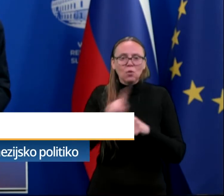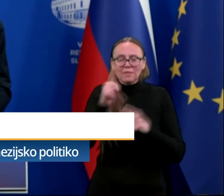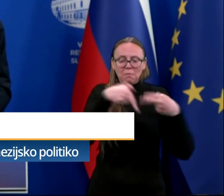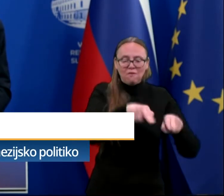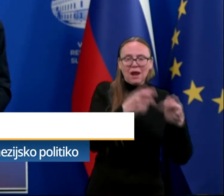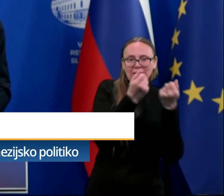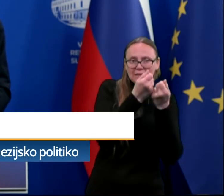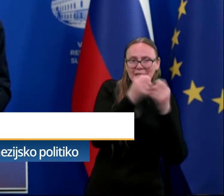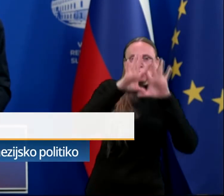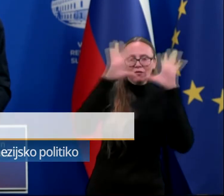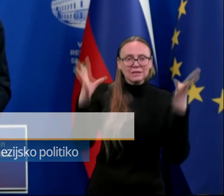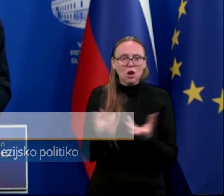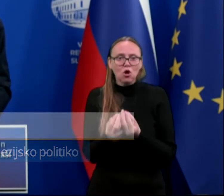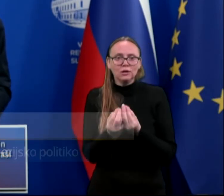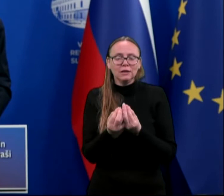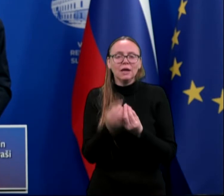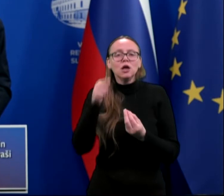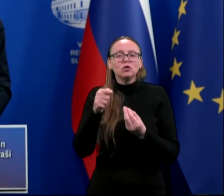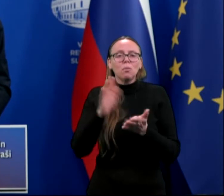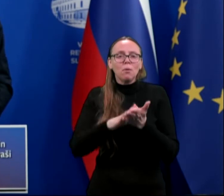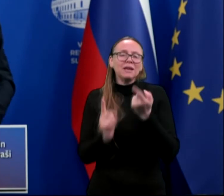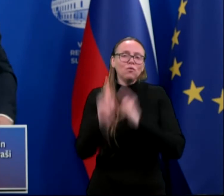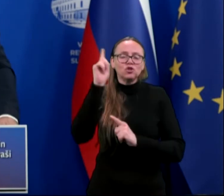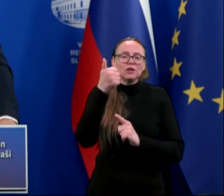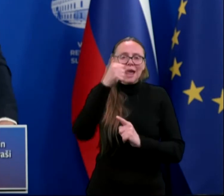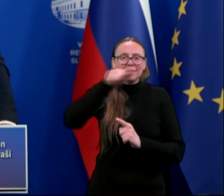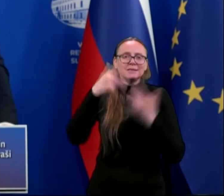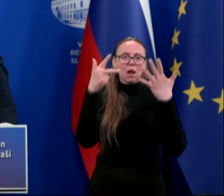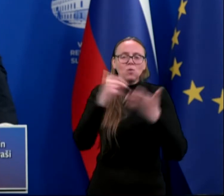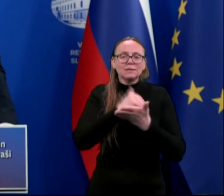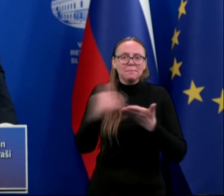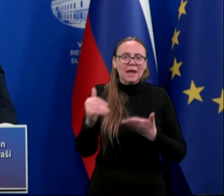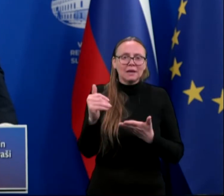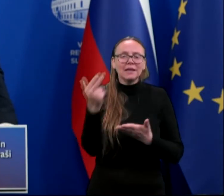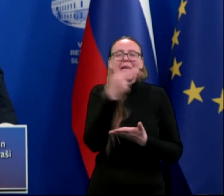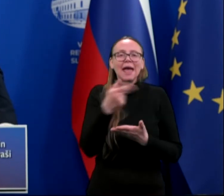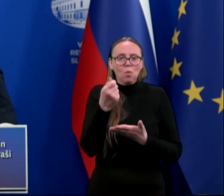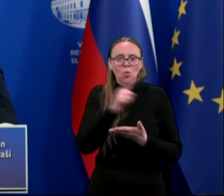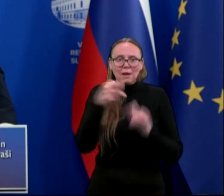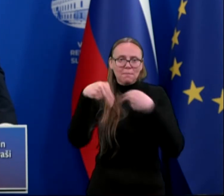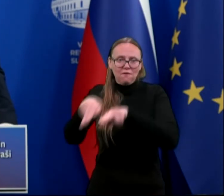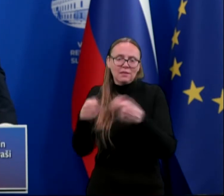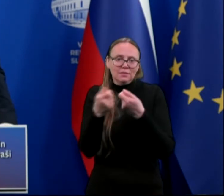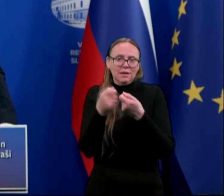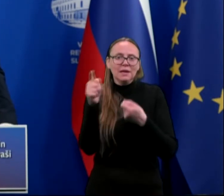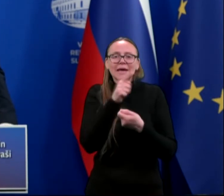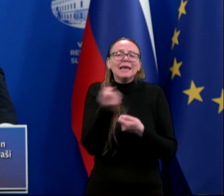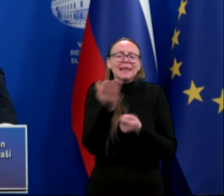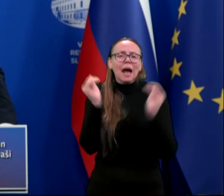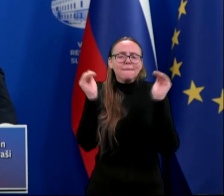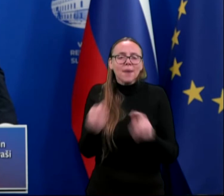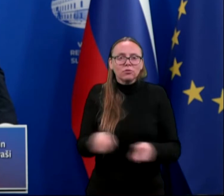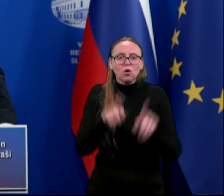sredstev v celoti, torej v višini približno 1,8 milijarde evrov nepovratnih sredstev in nekaj manj